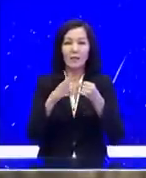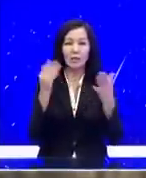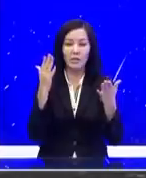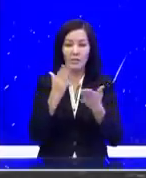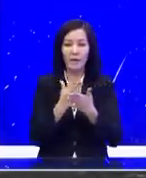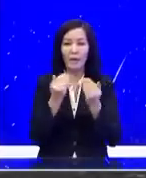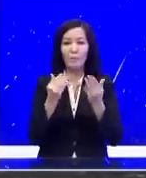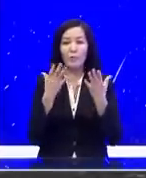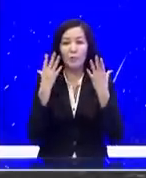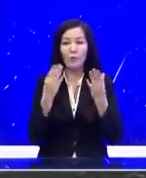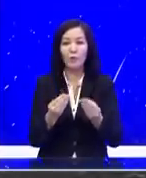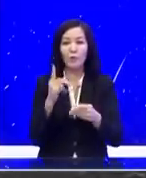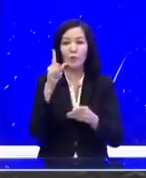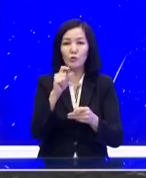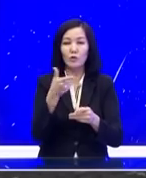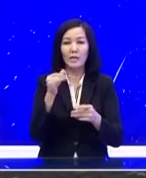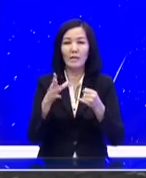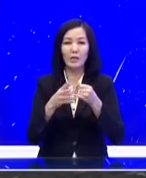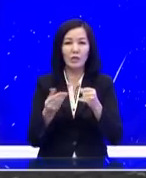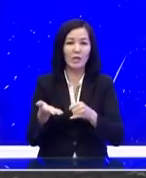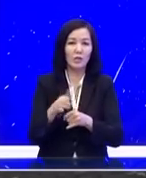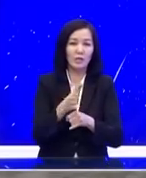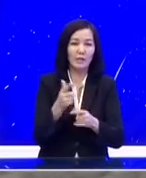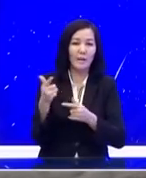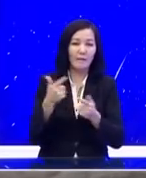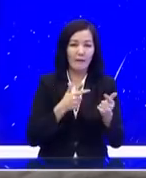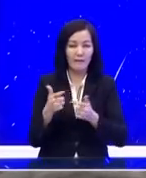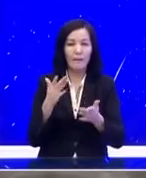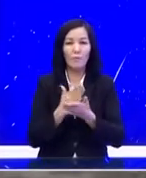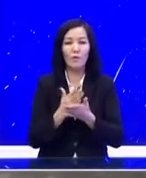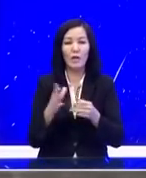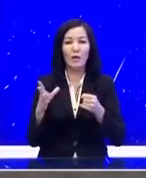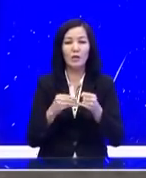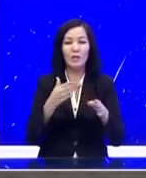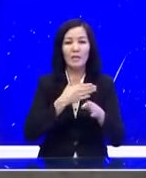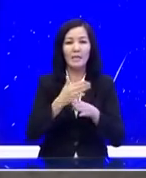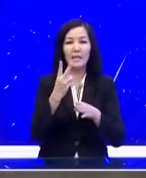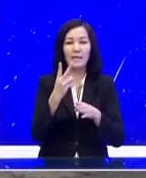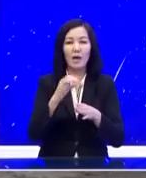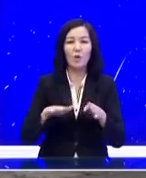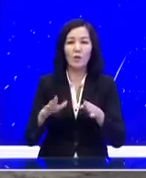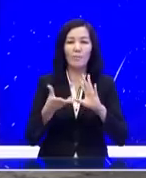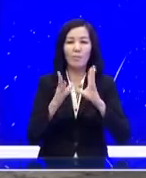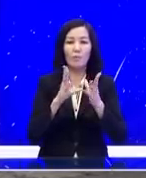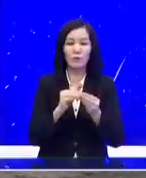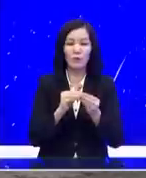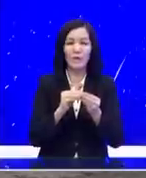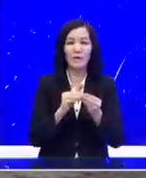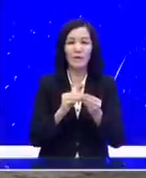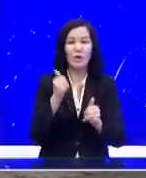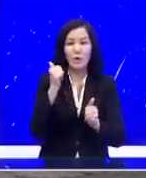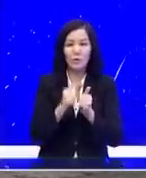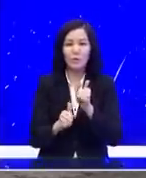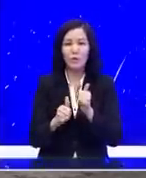жері бар. Бүгінде соның 100 гектарын жыртып, егіске әзірлеп қойды. Жер телімдері екі ауданның аумағында орналасқандықтан күнделікті